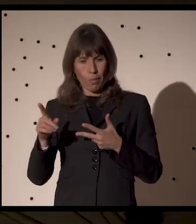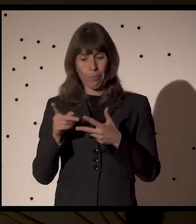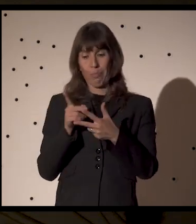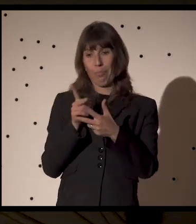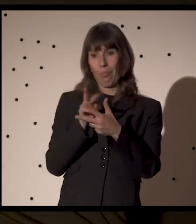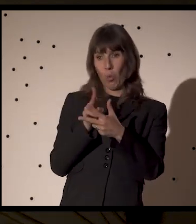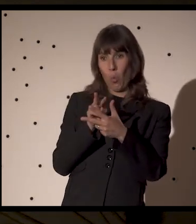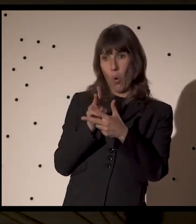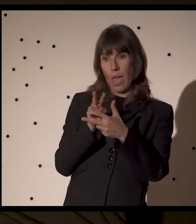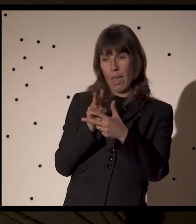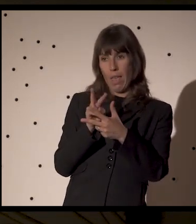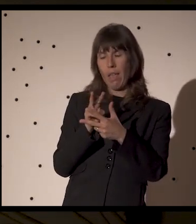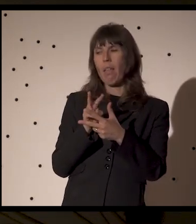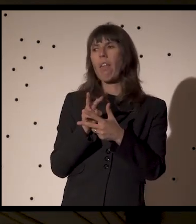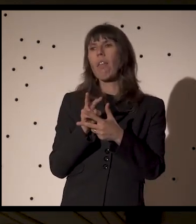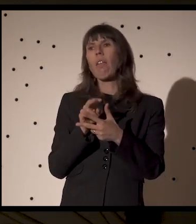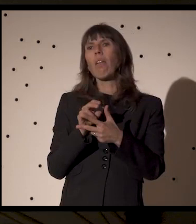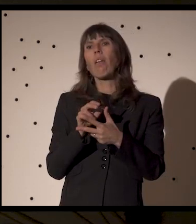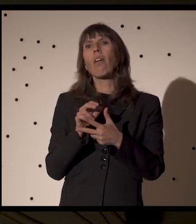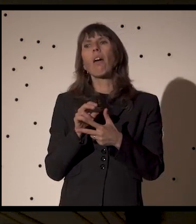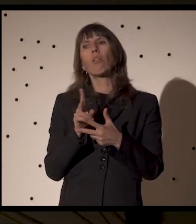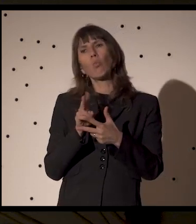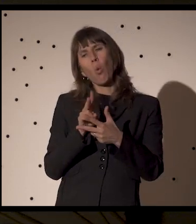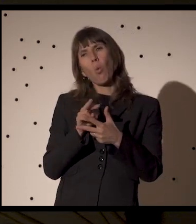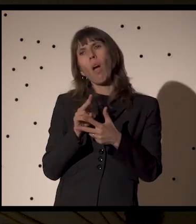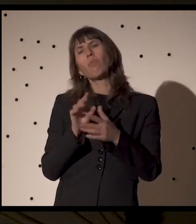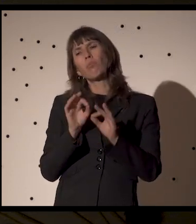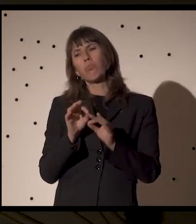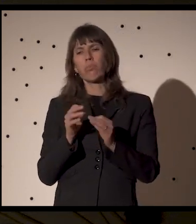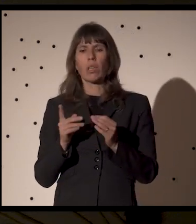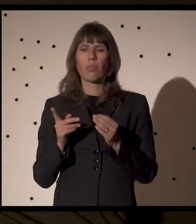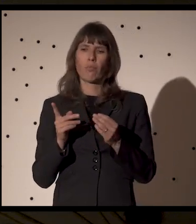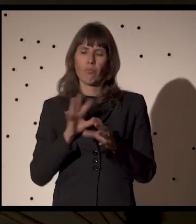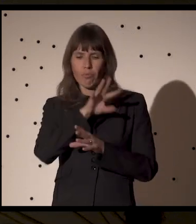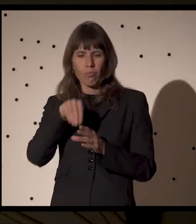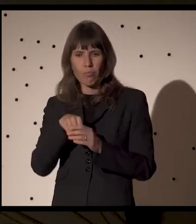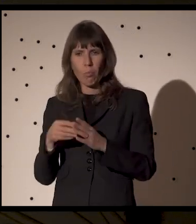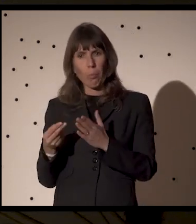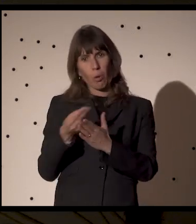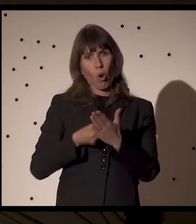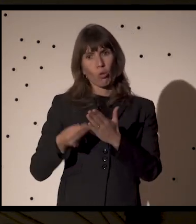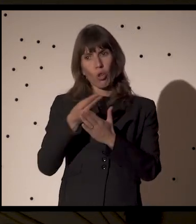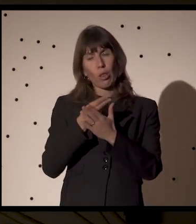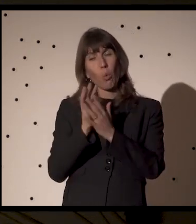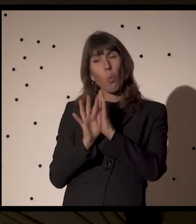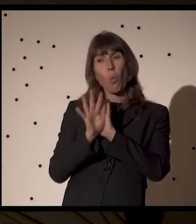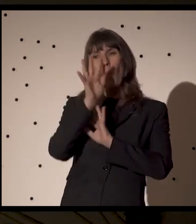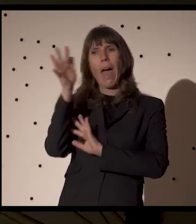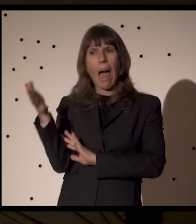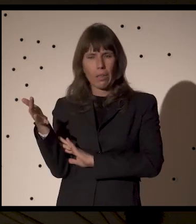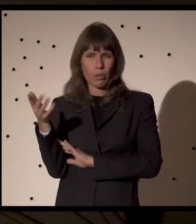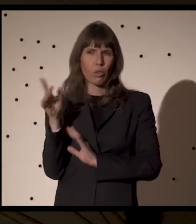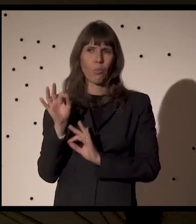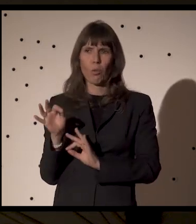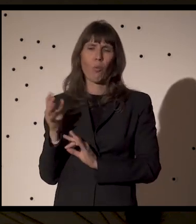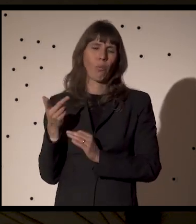sono due creazioni che stanno all'interno di un progetto di un altro progetto europeo a cui il Piccolo Teatro di Milano